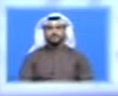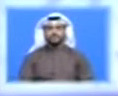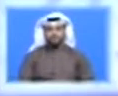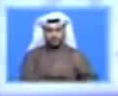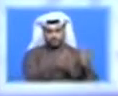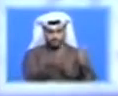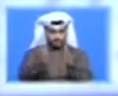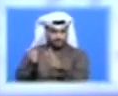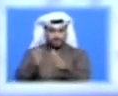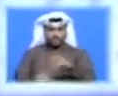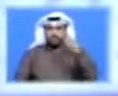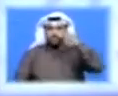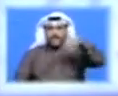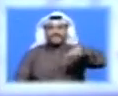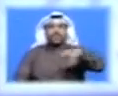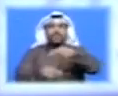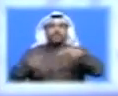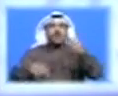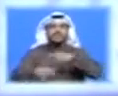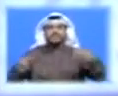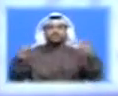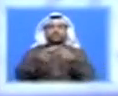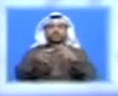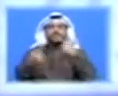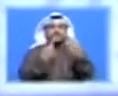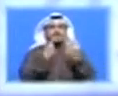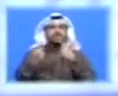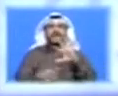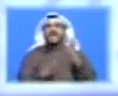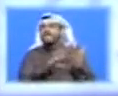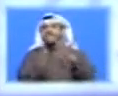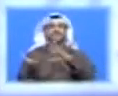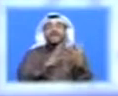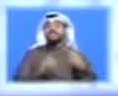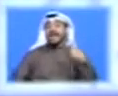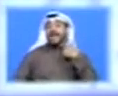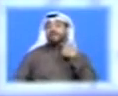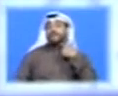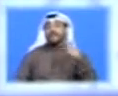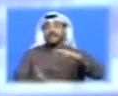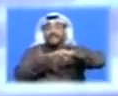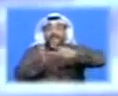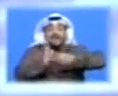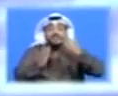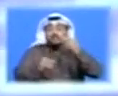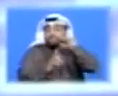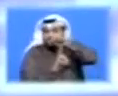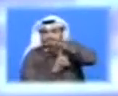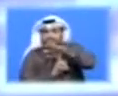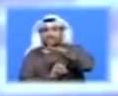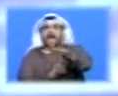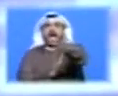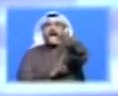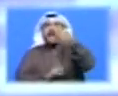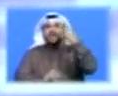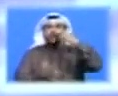أقيم في البلاد الملتقى العلمي حول كيفية التعامل مع الحوادث الإشعاعية لمتابعة آخر المستجدات في هذا